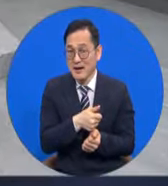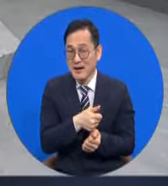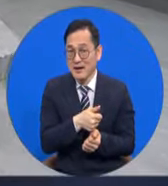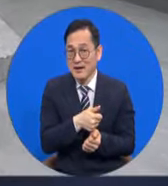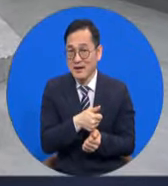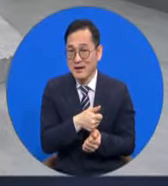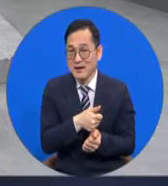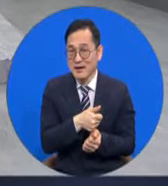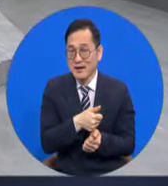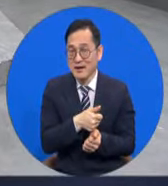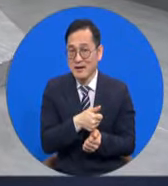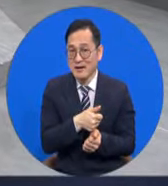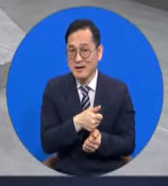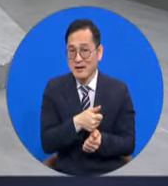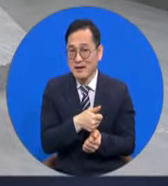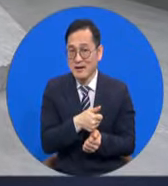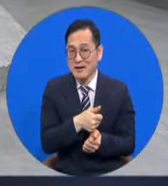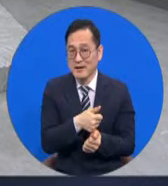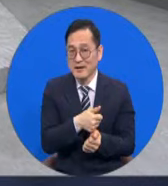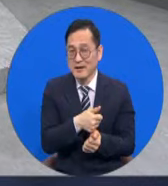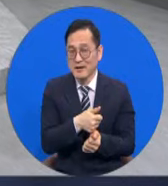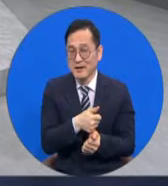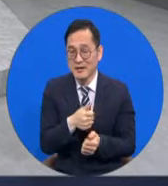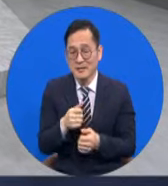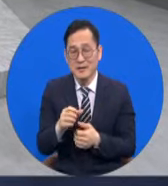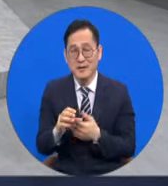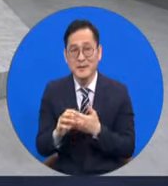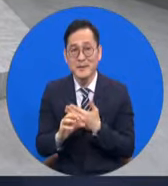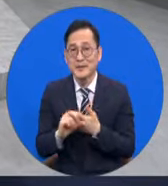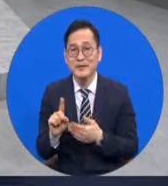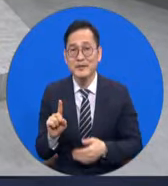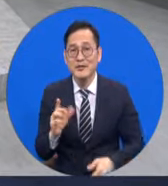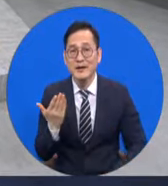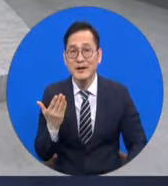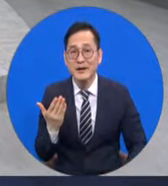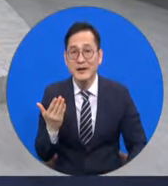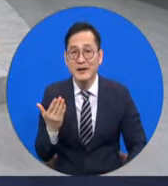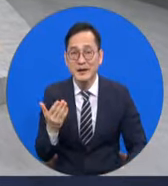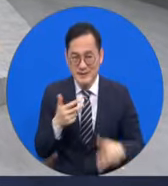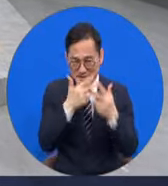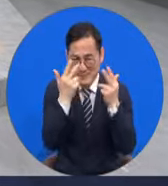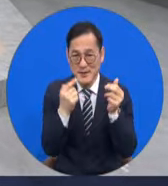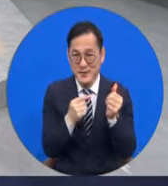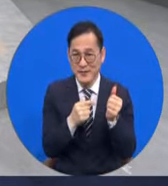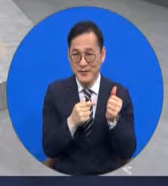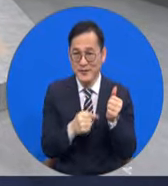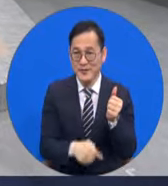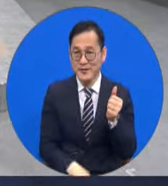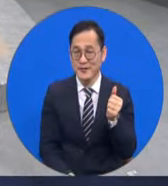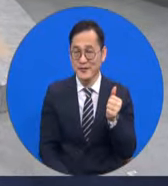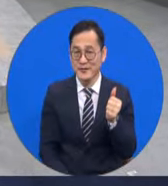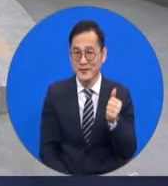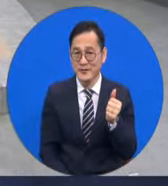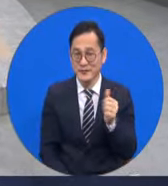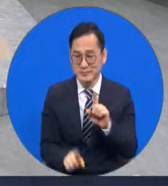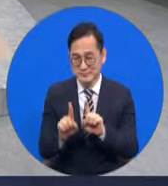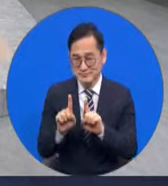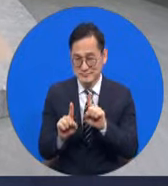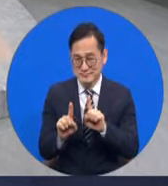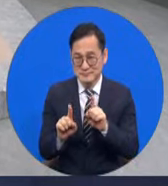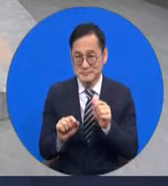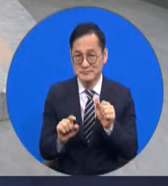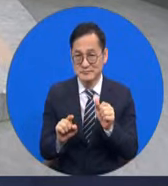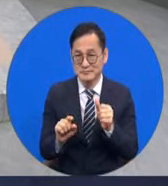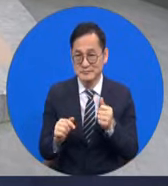원희룡이라는 정치인은 어떻게 됩니까? 김영주 의원님. 네. 만약에 이재명 대표가 이 초박빙